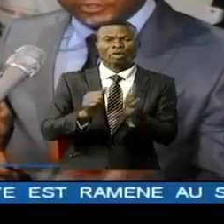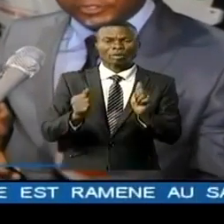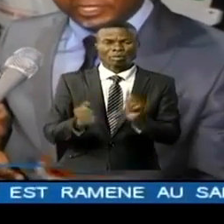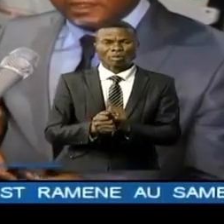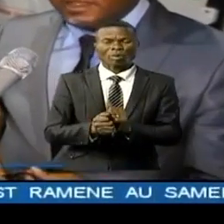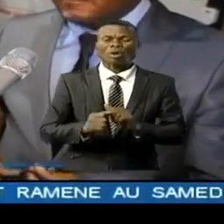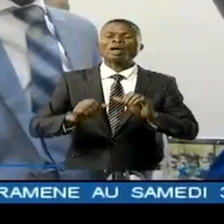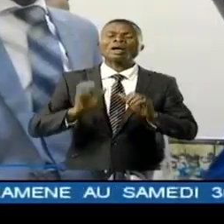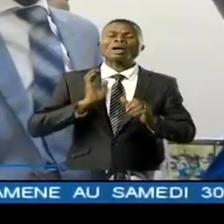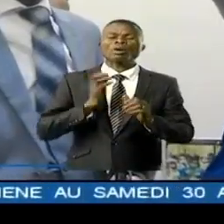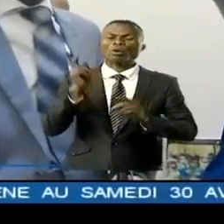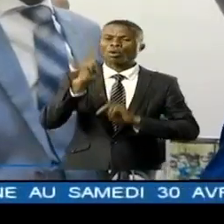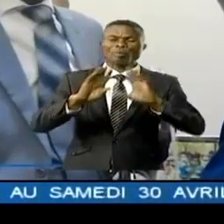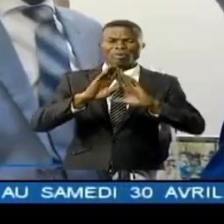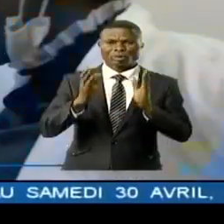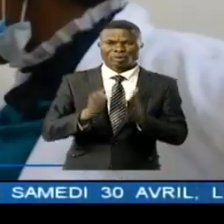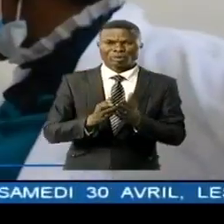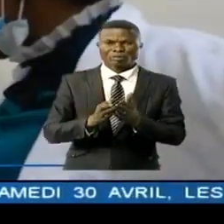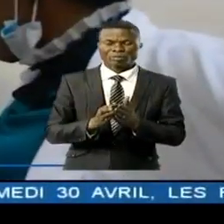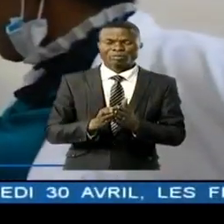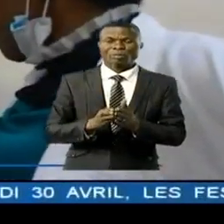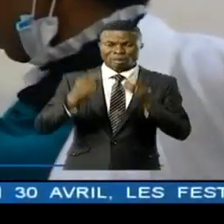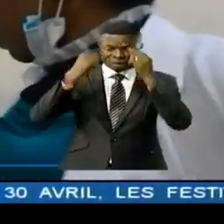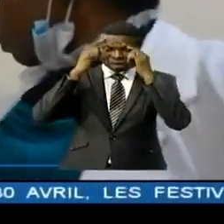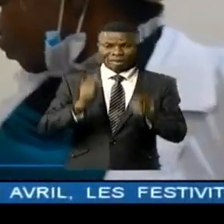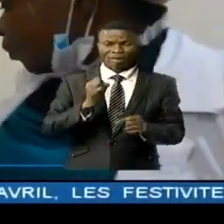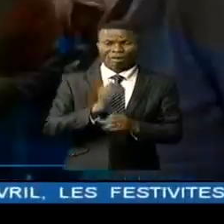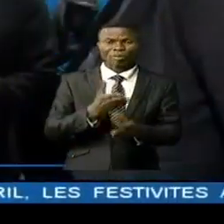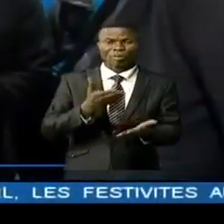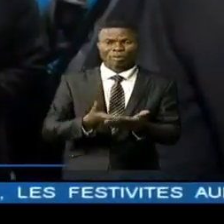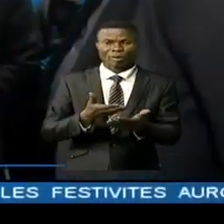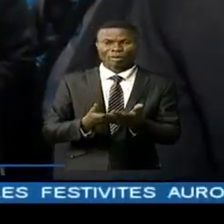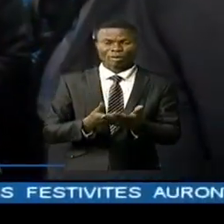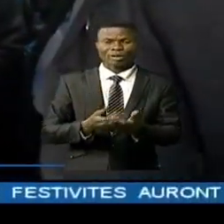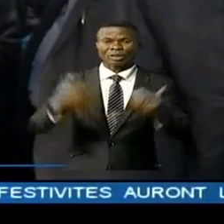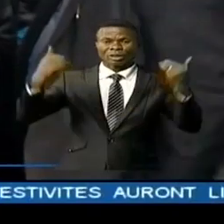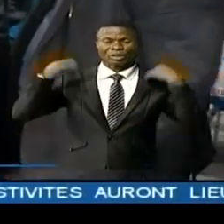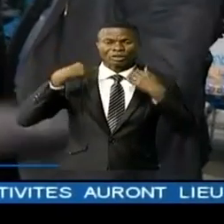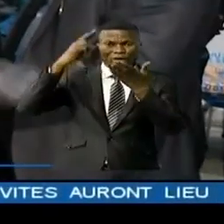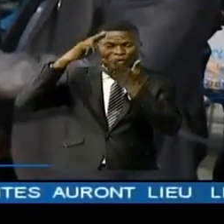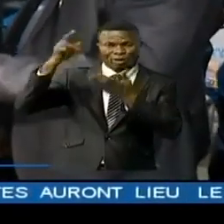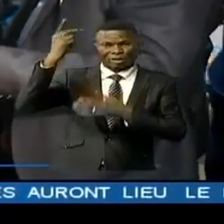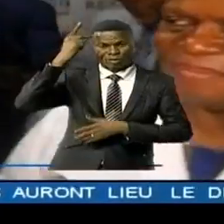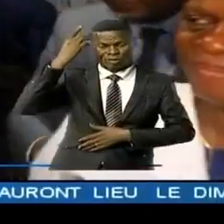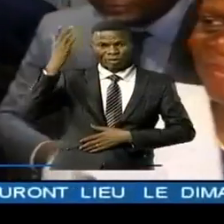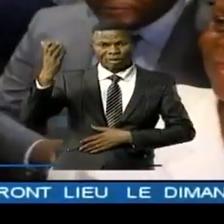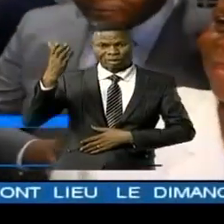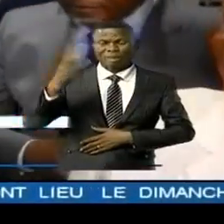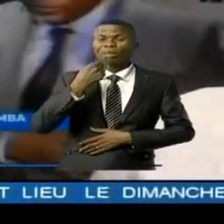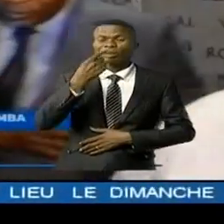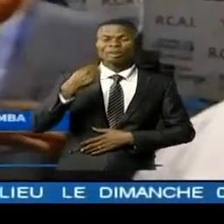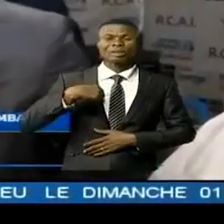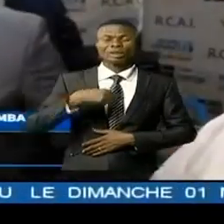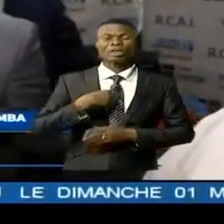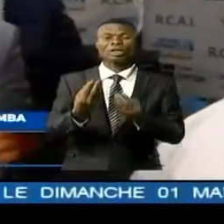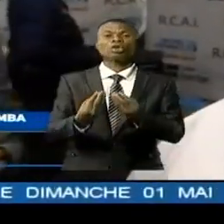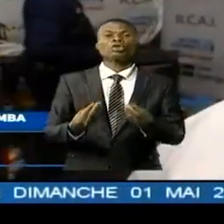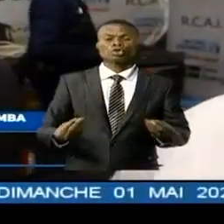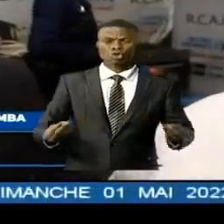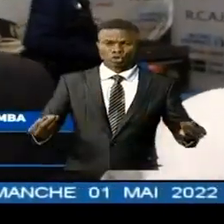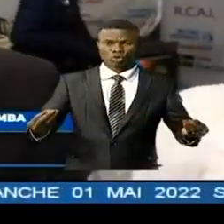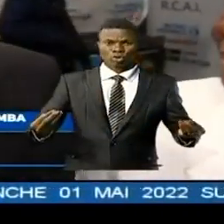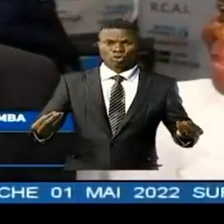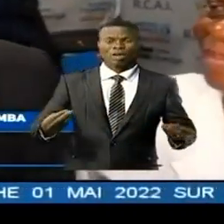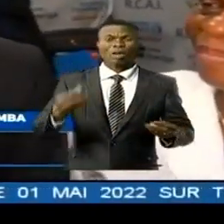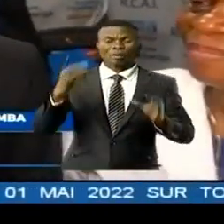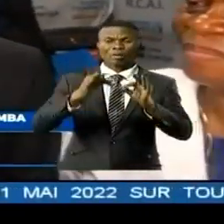communauté une importante mise au point a été faite par le recteur de l'uni team elle nous a dit que la solution pour